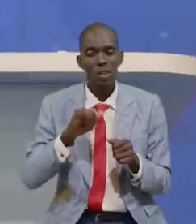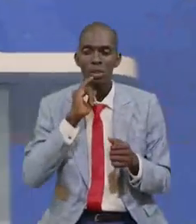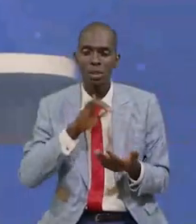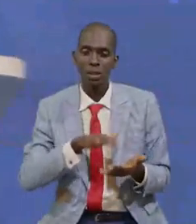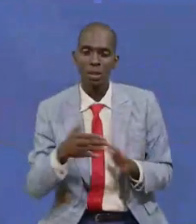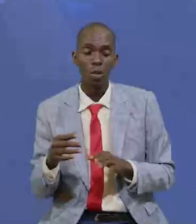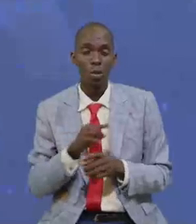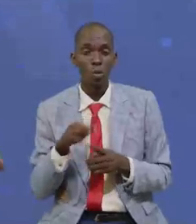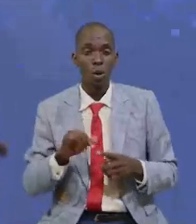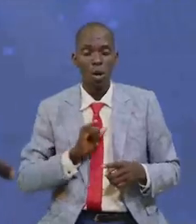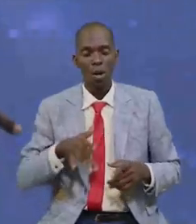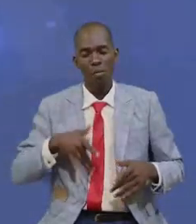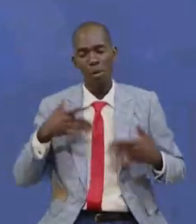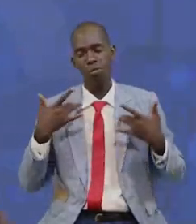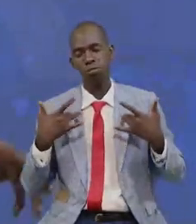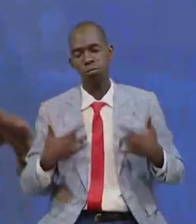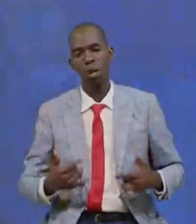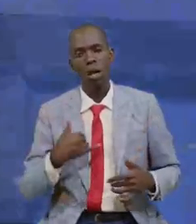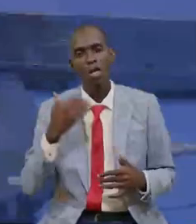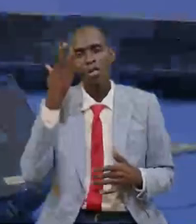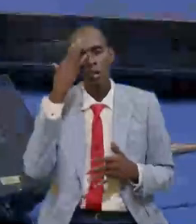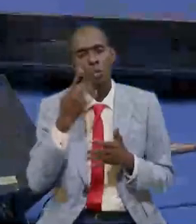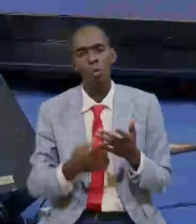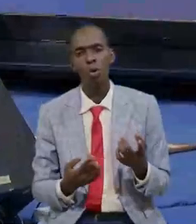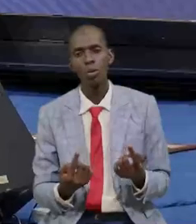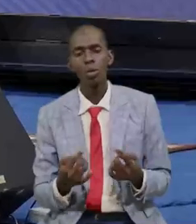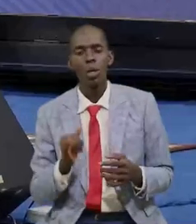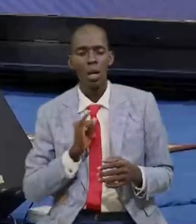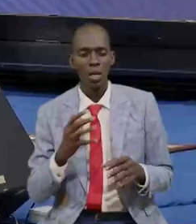poussé. Je sais ce que je prends. Si je me vois